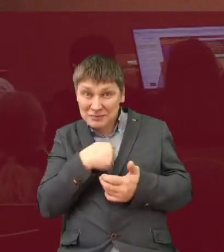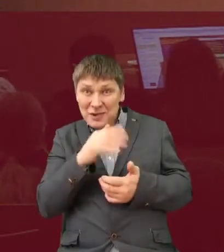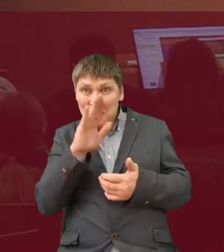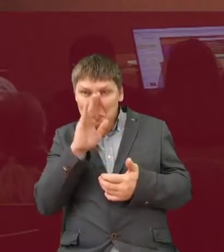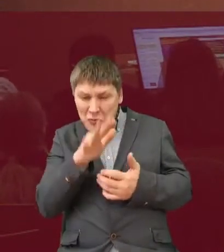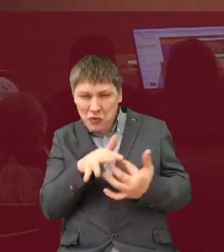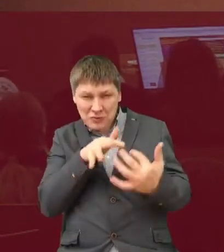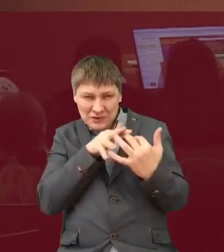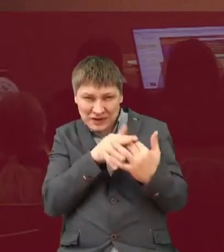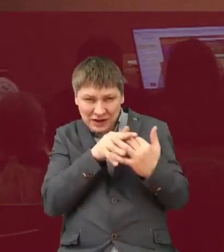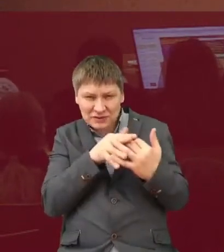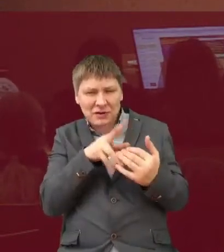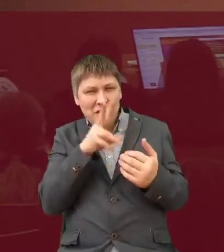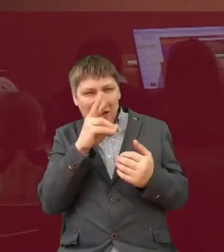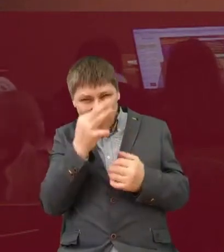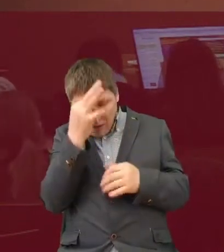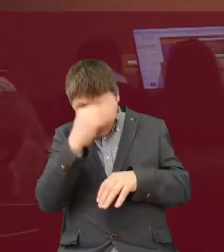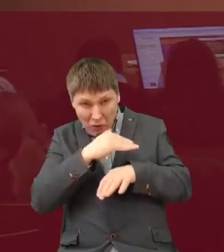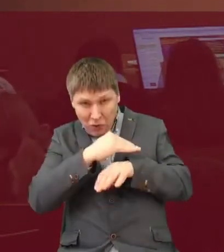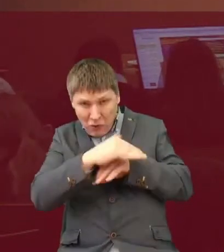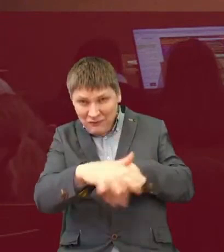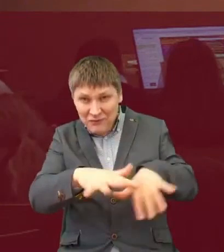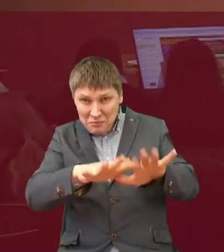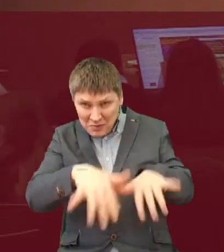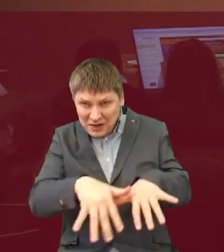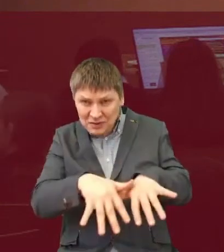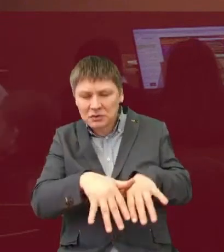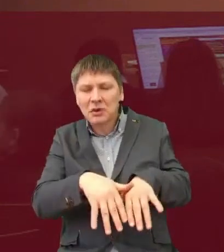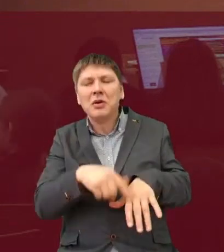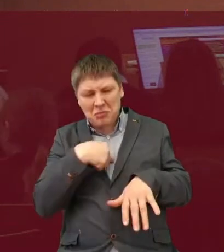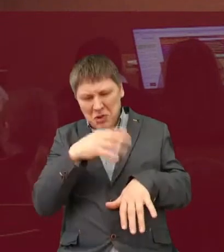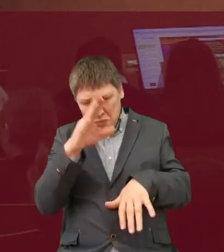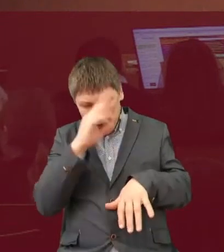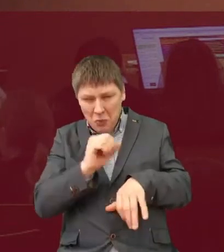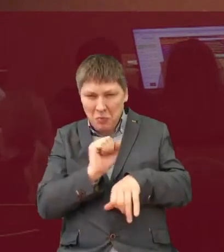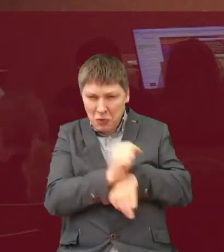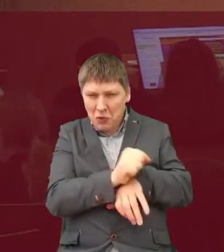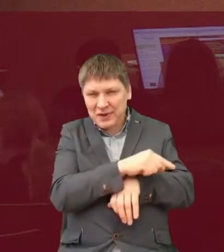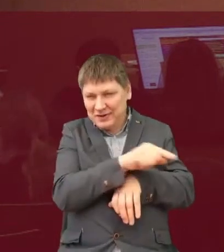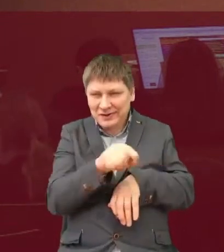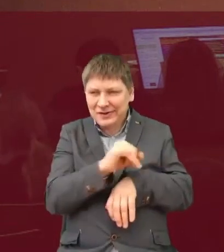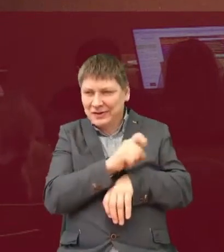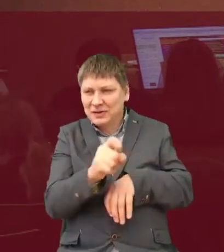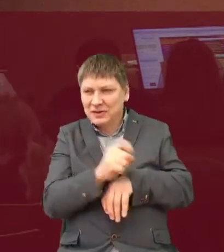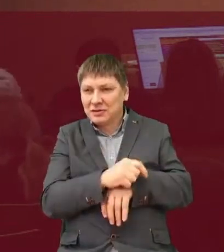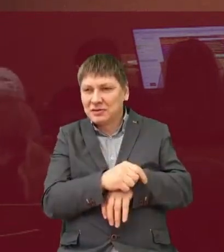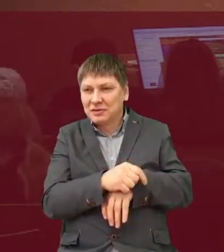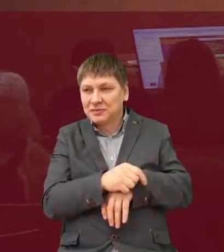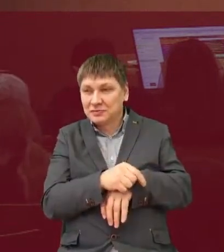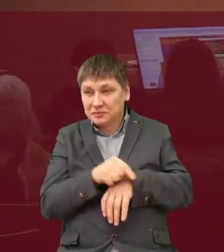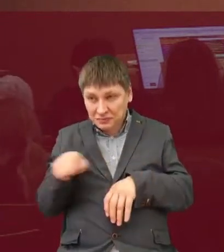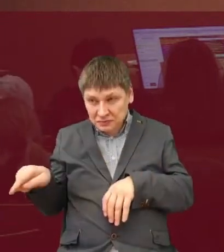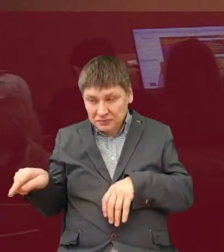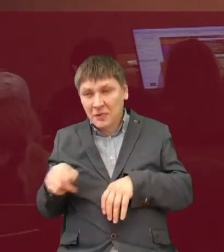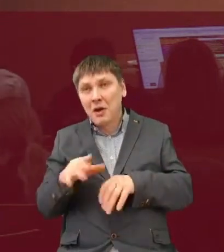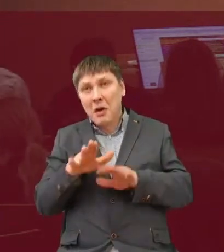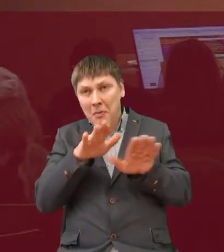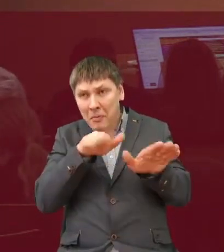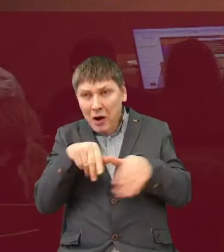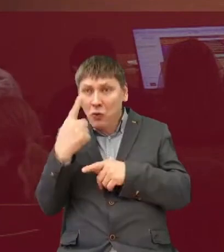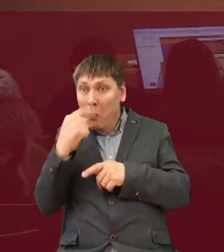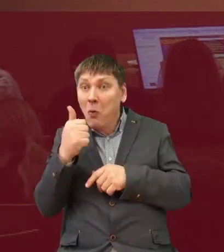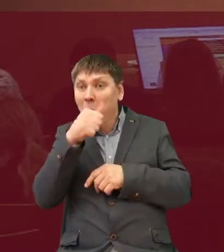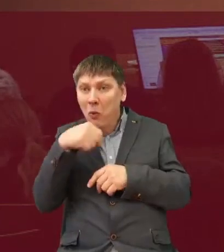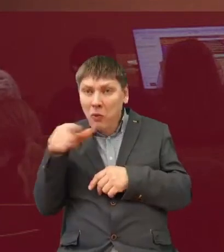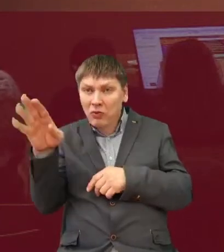сравним сразимся с ними на равнение то верно одолеем и их 26 стих Далее по прошествии